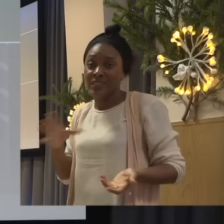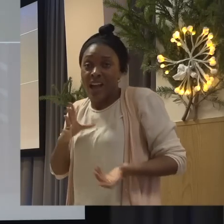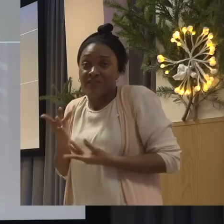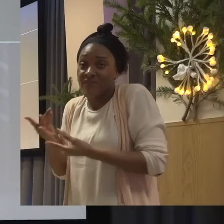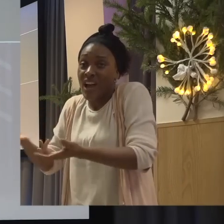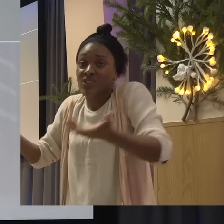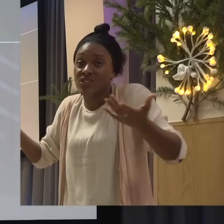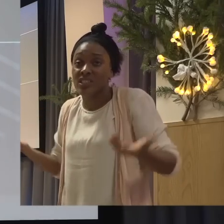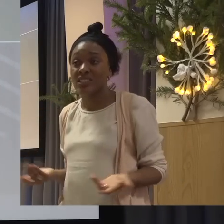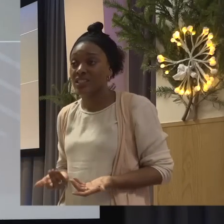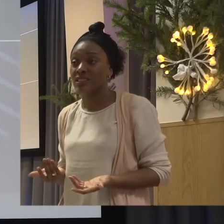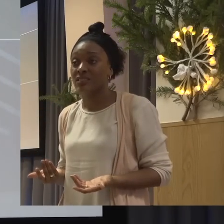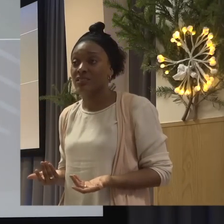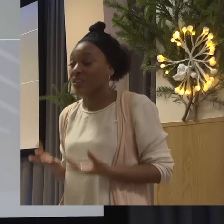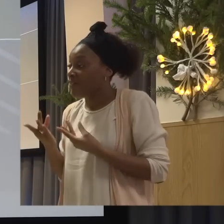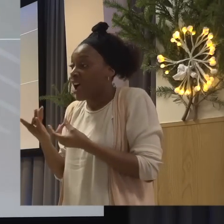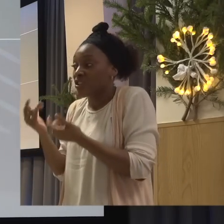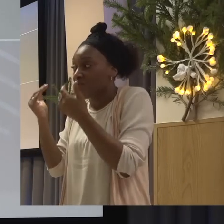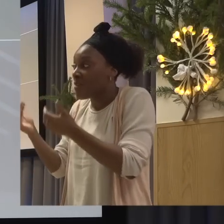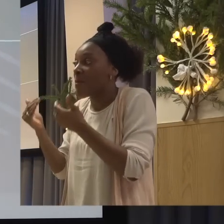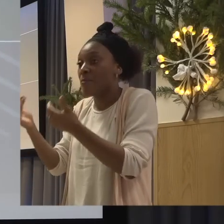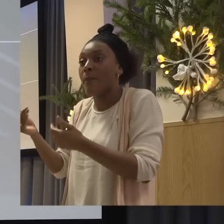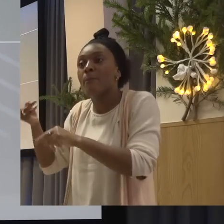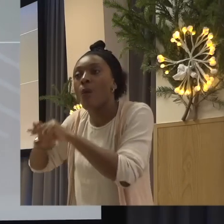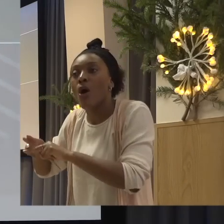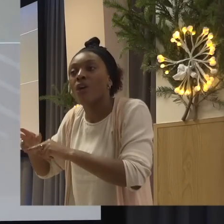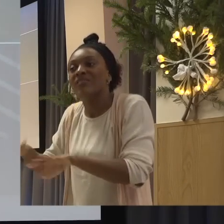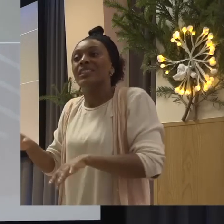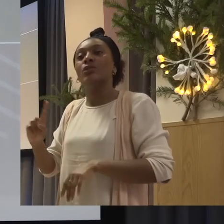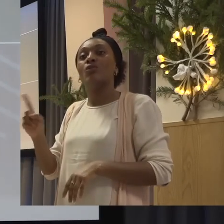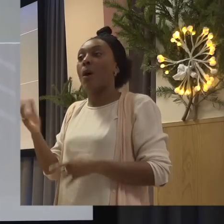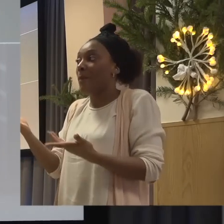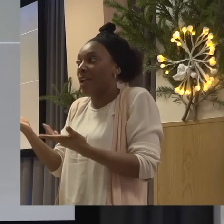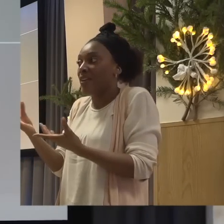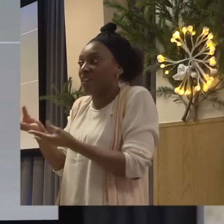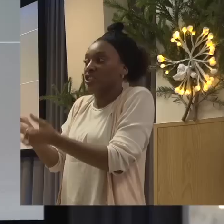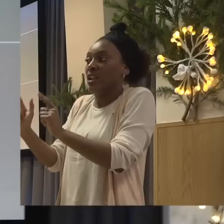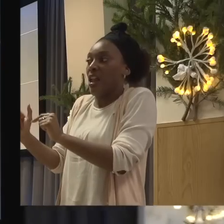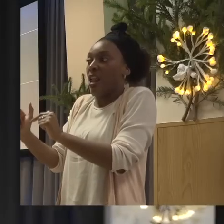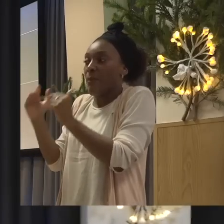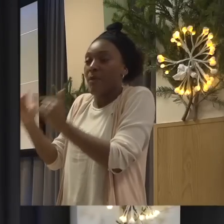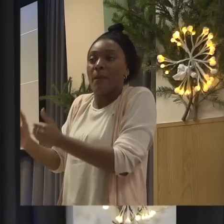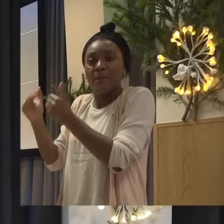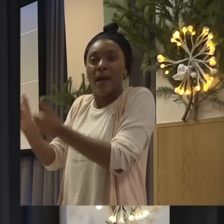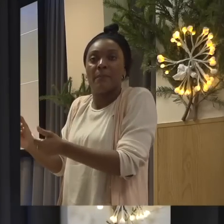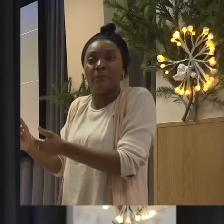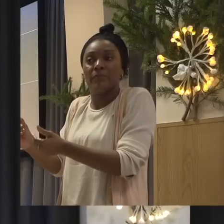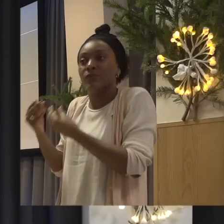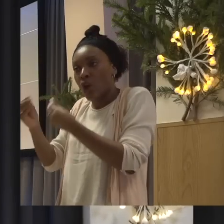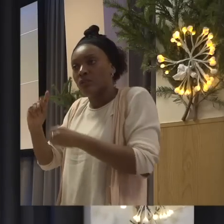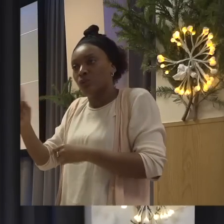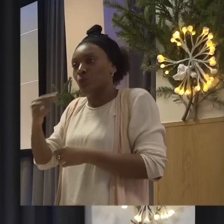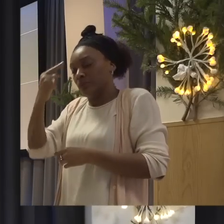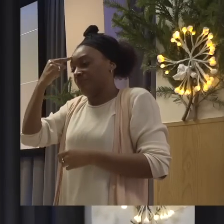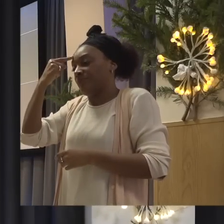ne conduisent pas à la mort. Des fragilités qui rappellent qu'on est humain et on